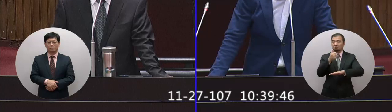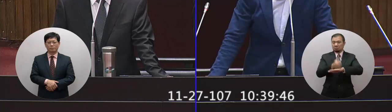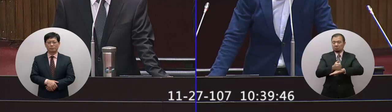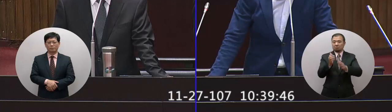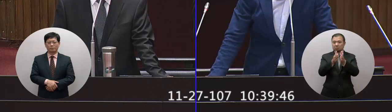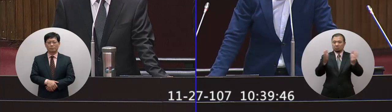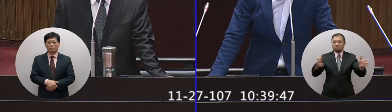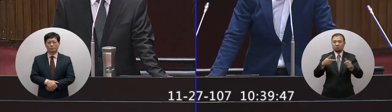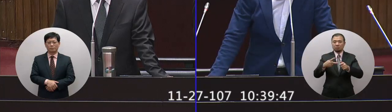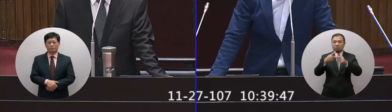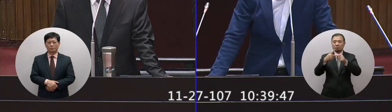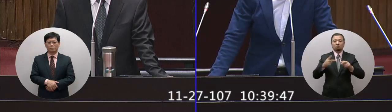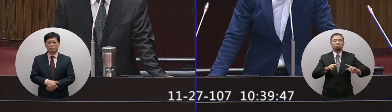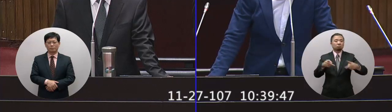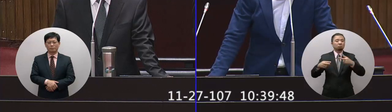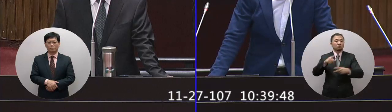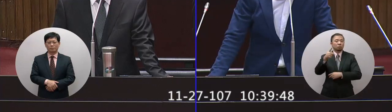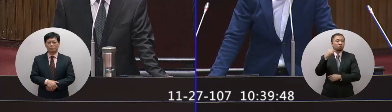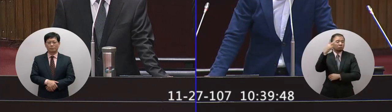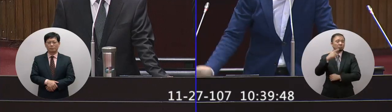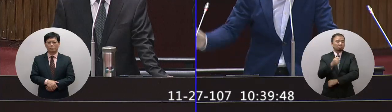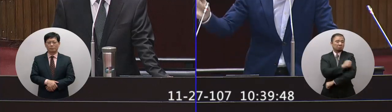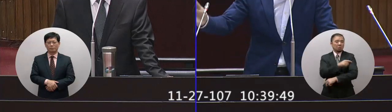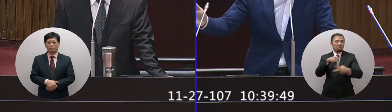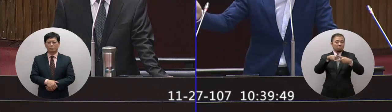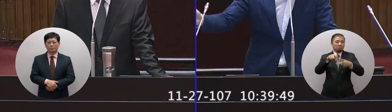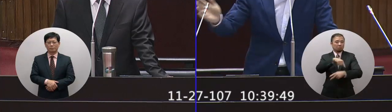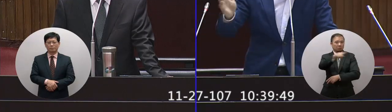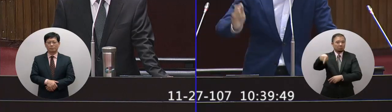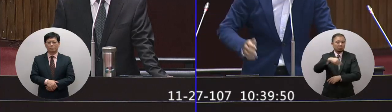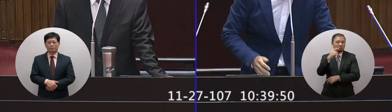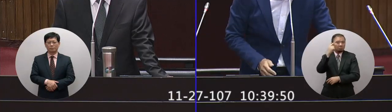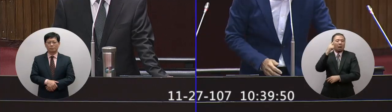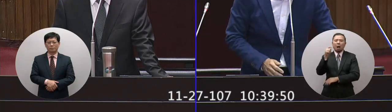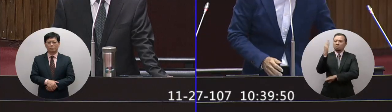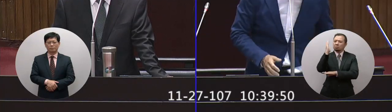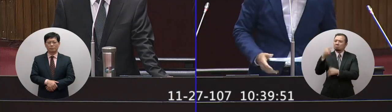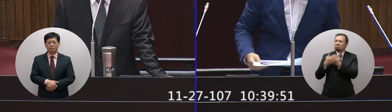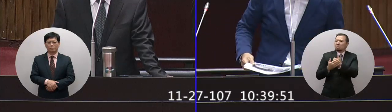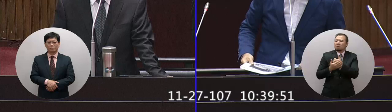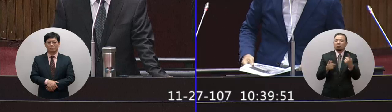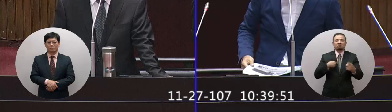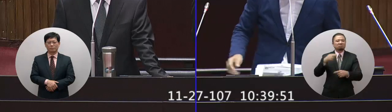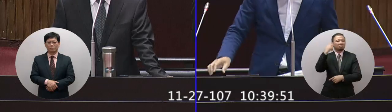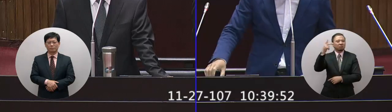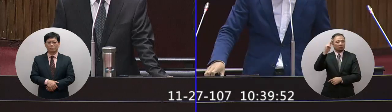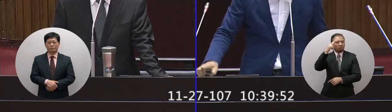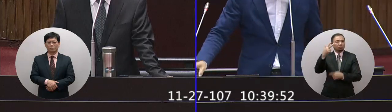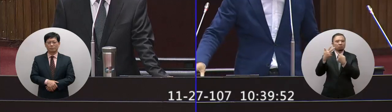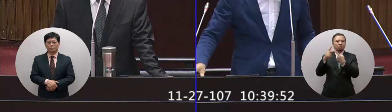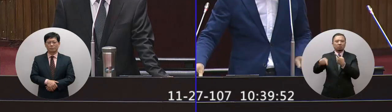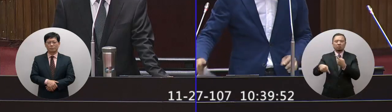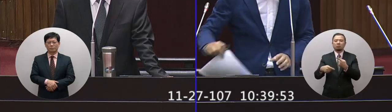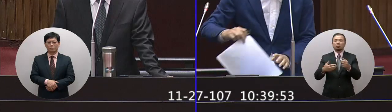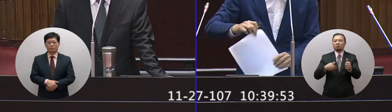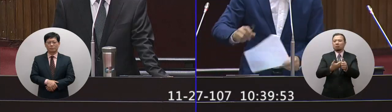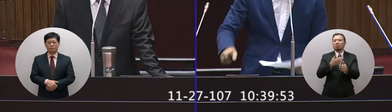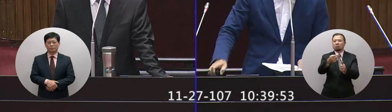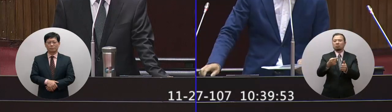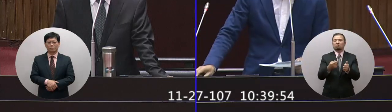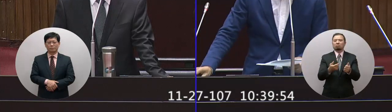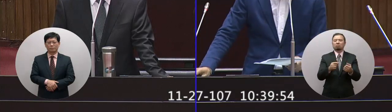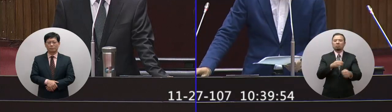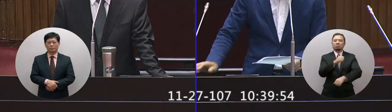次，你觉得劳工有感受得到吗？我真的建议七天假还给劳工吧。我们公投有个结